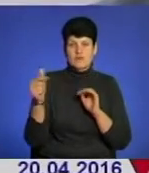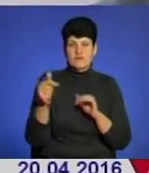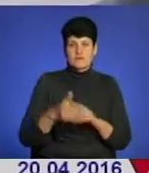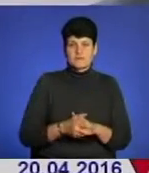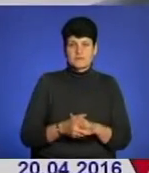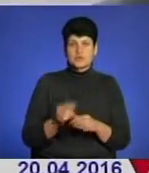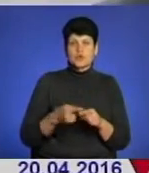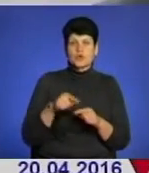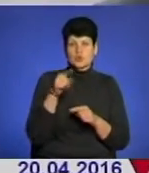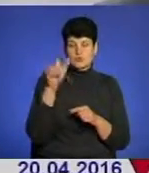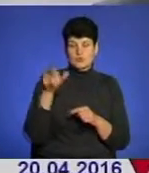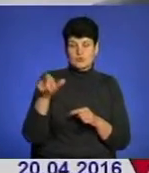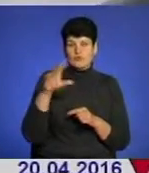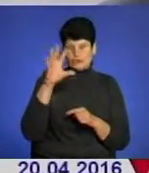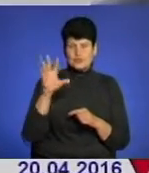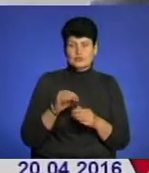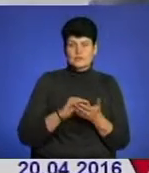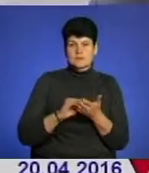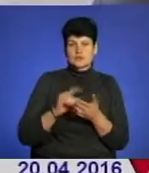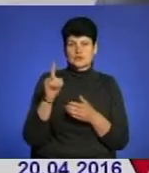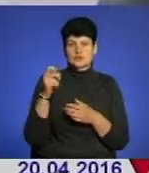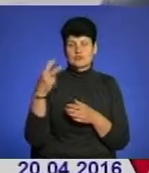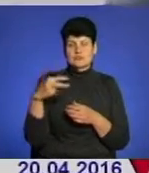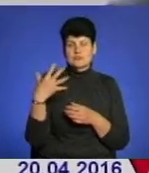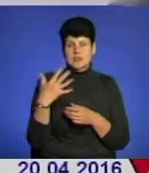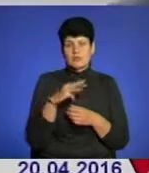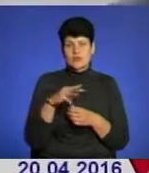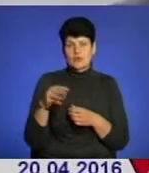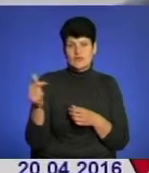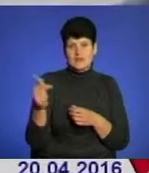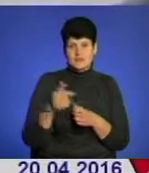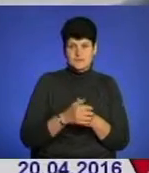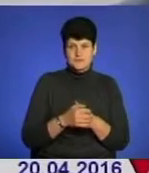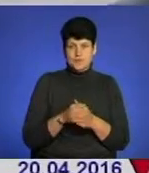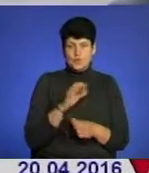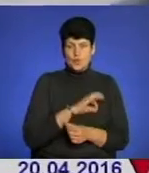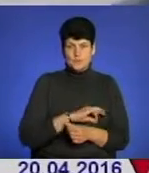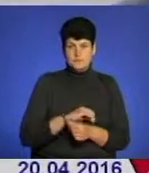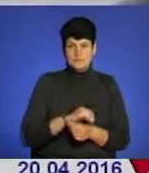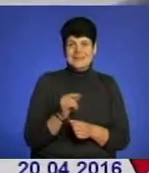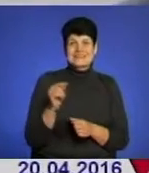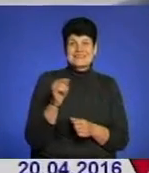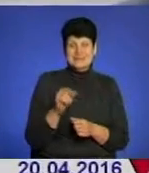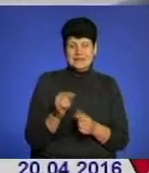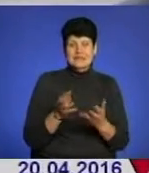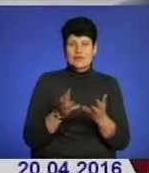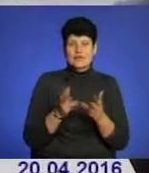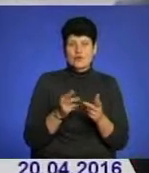Всього громадянами задекларовано понад 125 мільйонів гривень доходів.